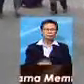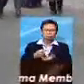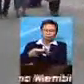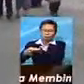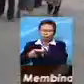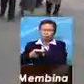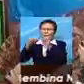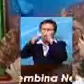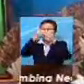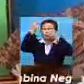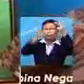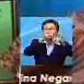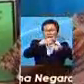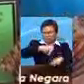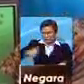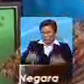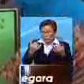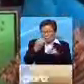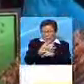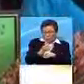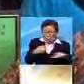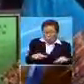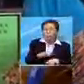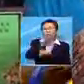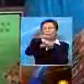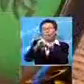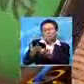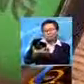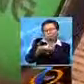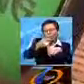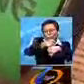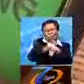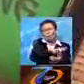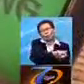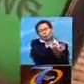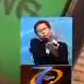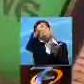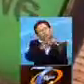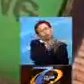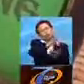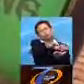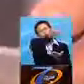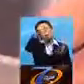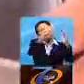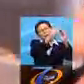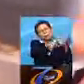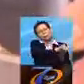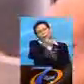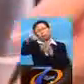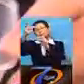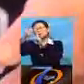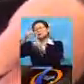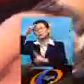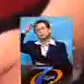Perbincangan bersama agensi pelancongan di China sedang giat dijalankan termasuk cadangan membuat penerbangan terus dari bandar-bandar utama negara itu.